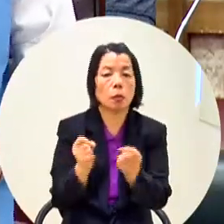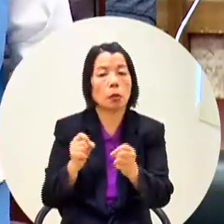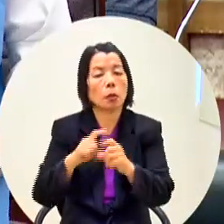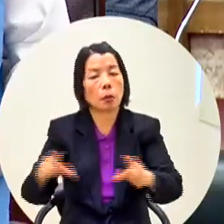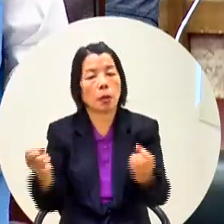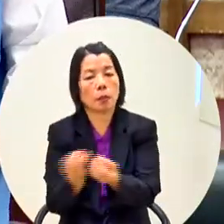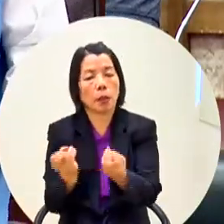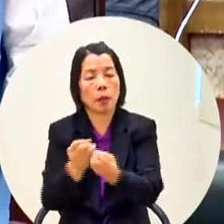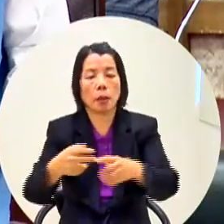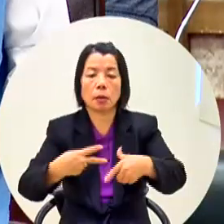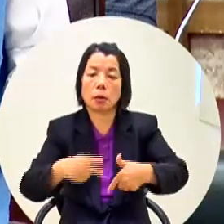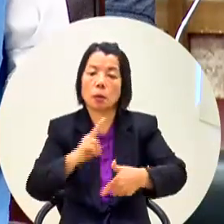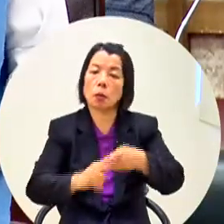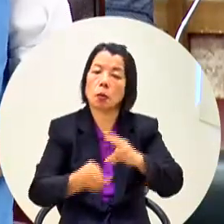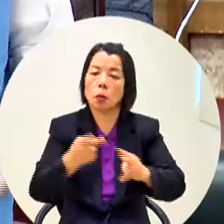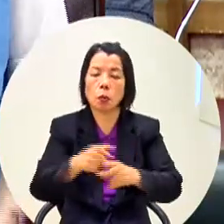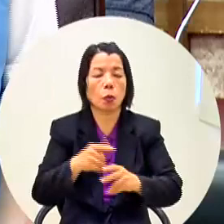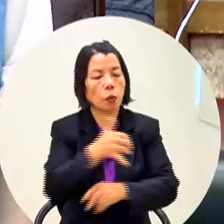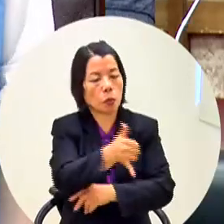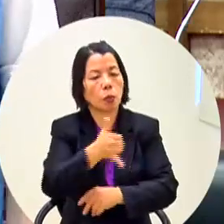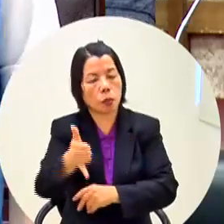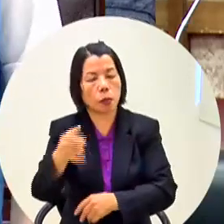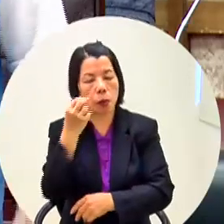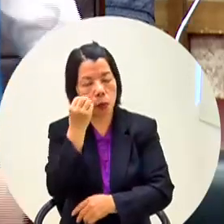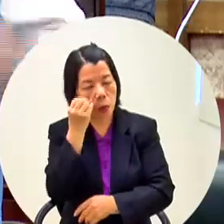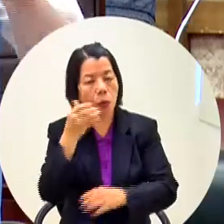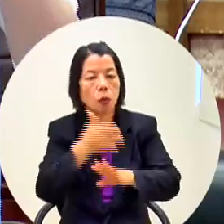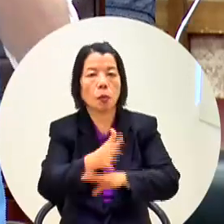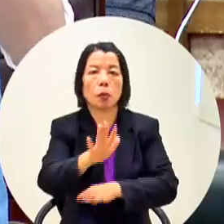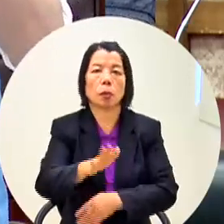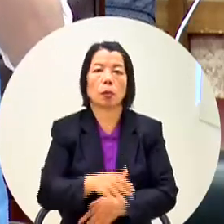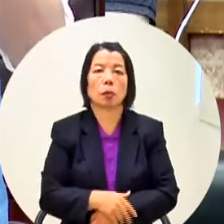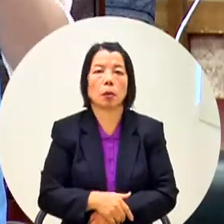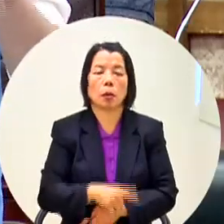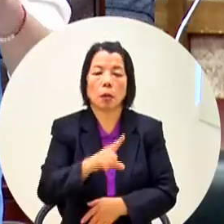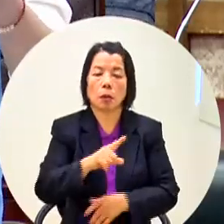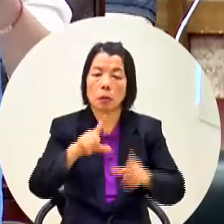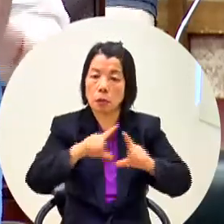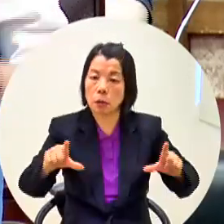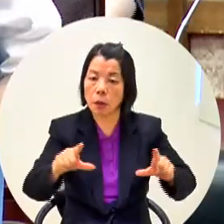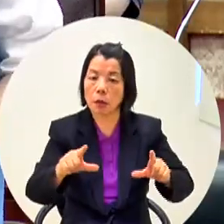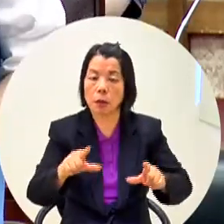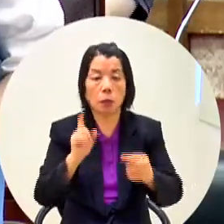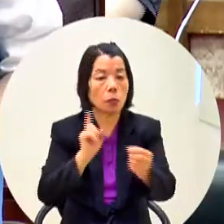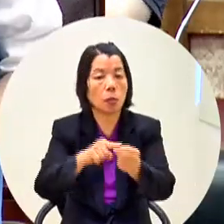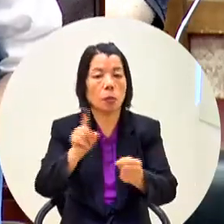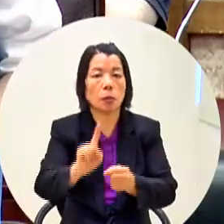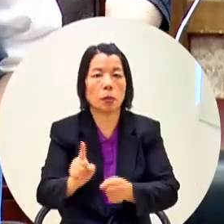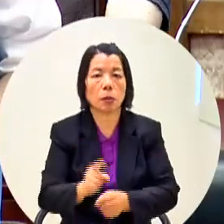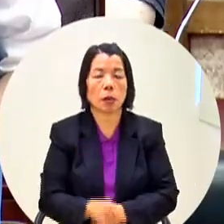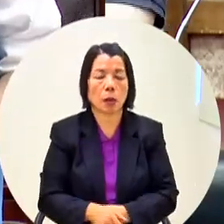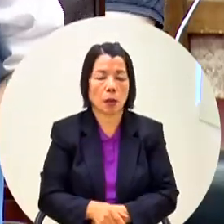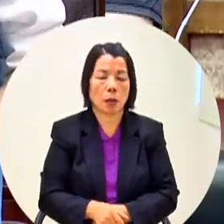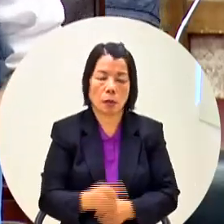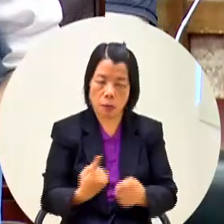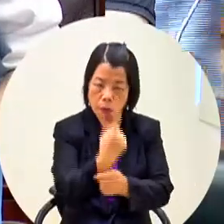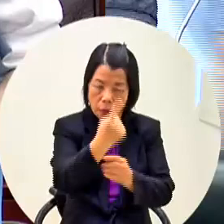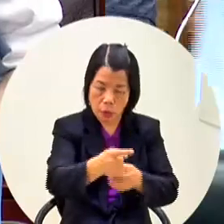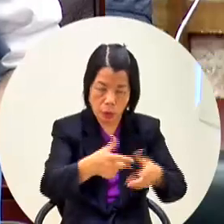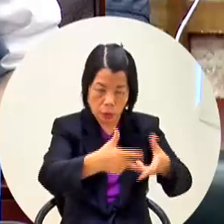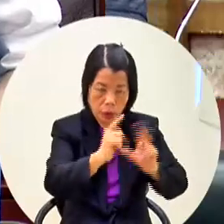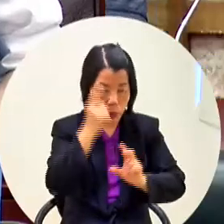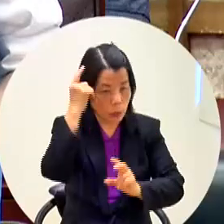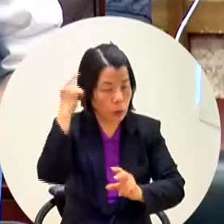公园园区，我都去看了一下。我们现在很大的一个重心将来还要放到桥头科学园区，它如